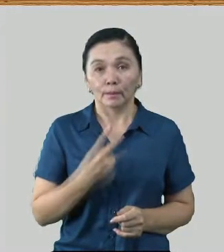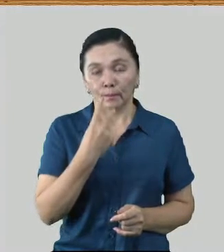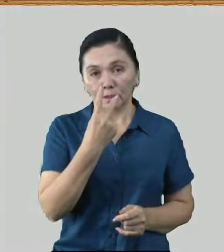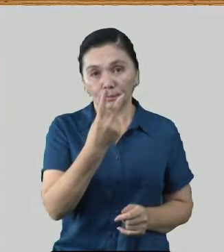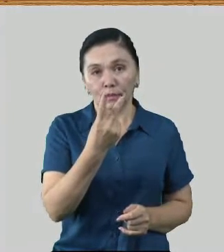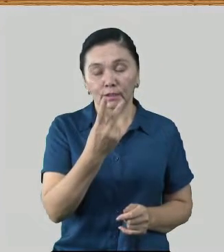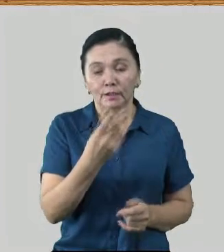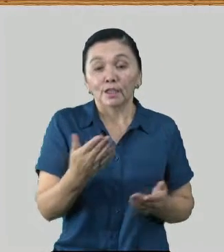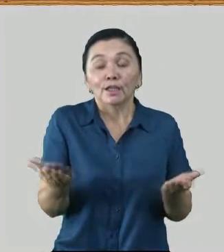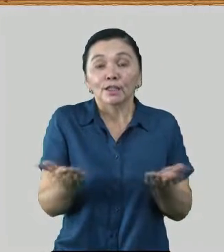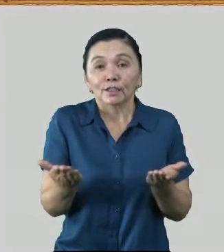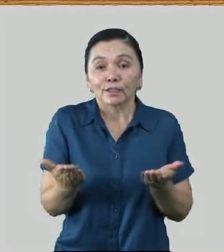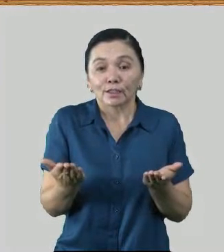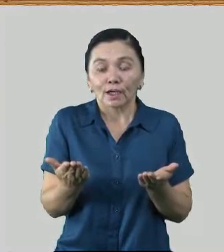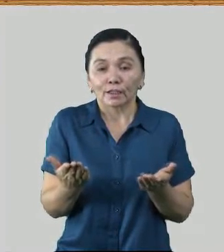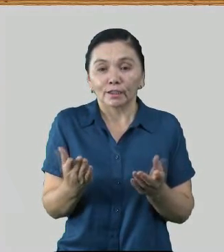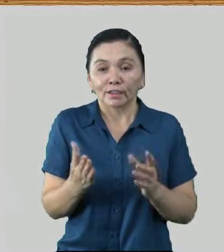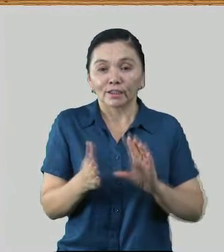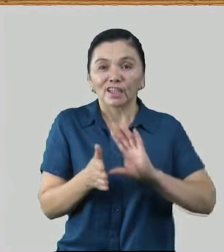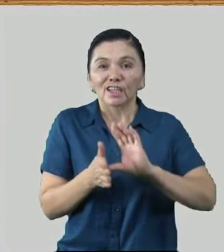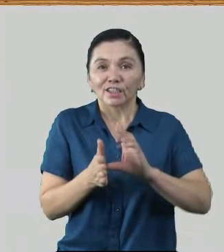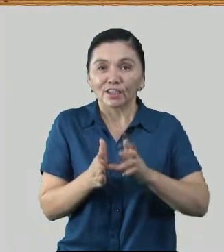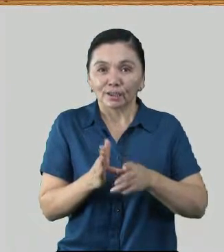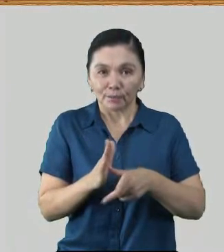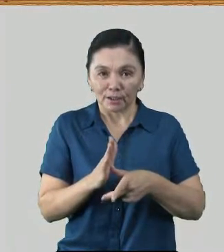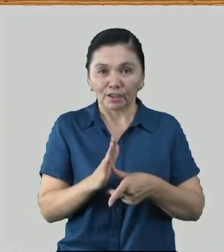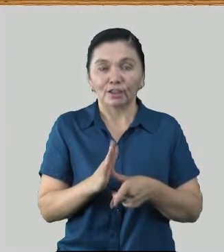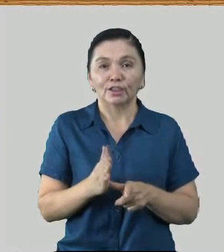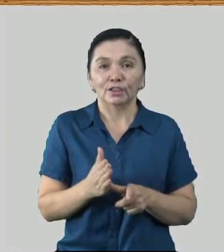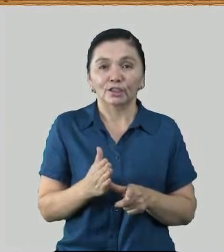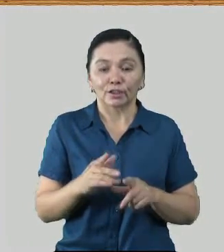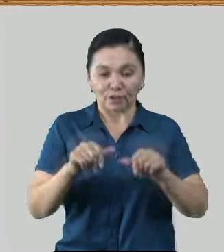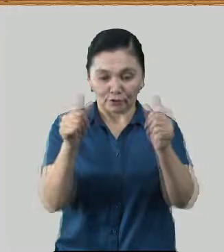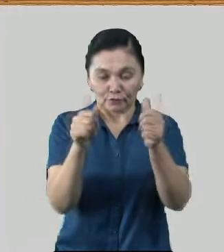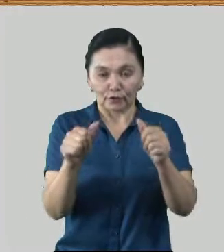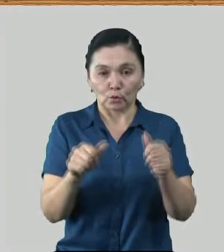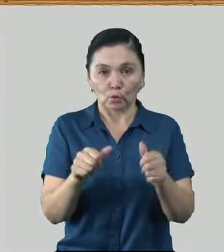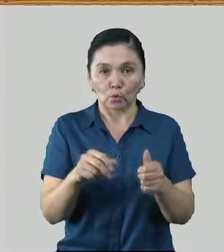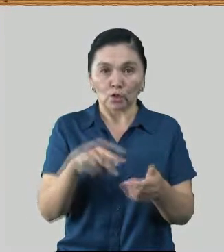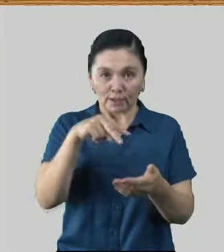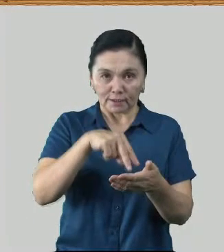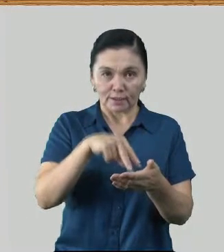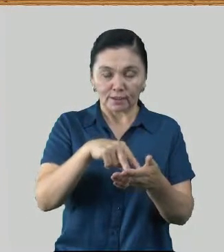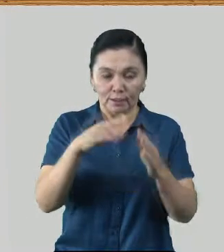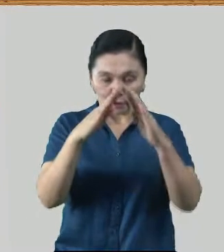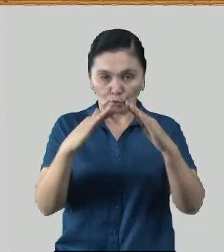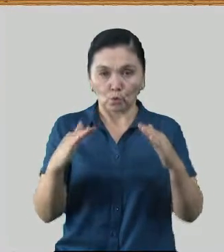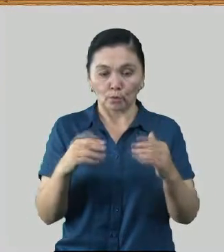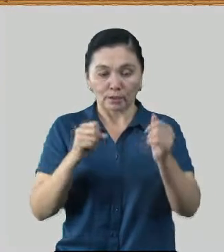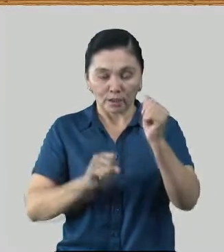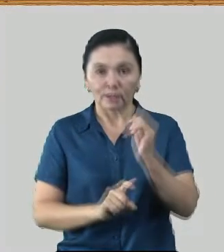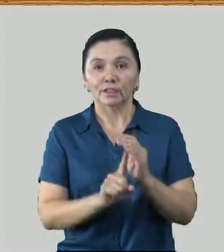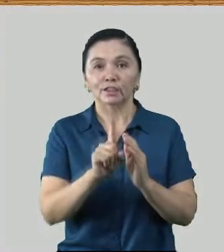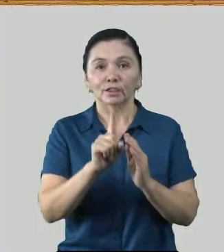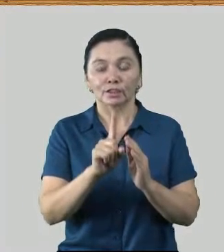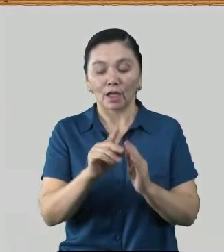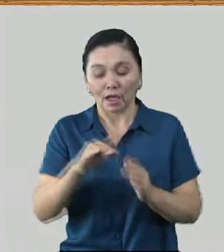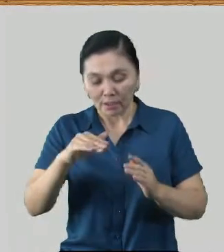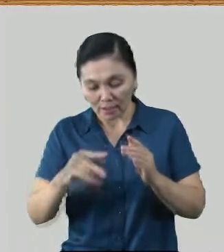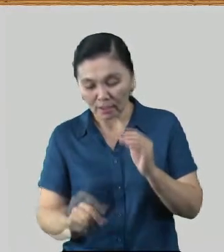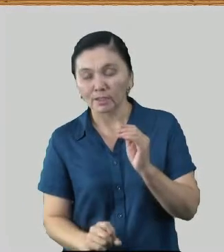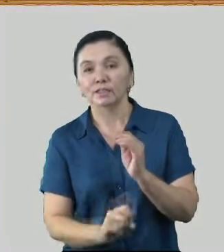Посмотрите, из каких геометрических фигур состоит домик, начиная с